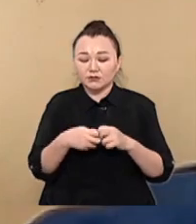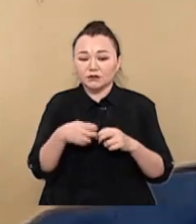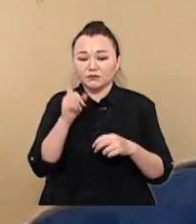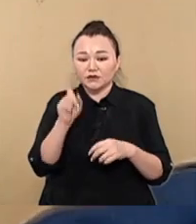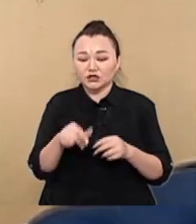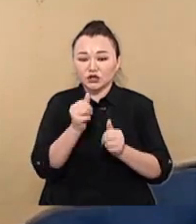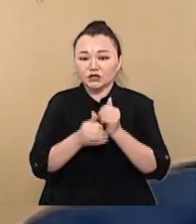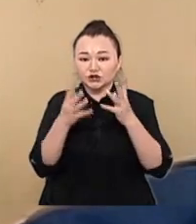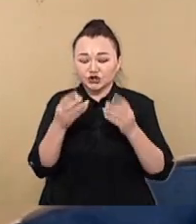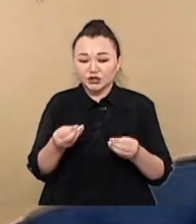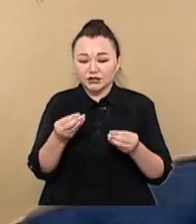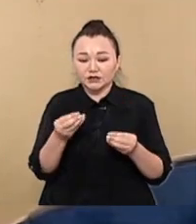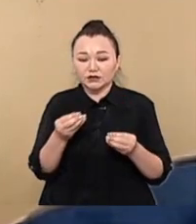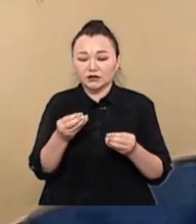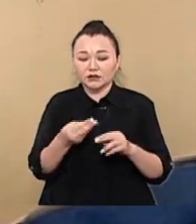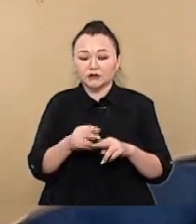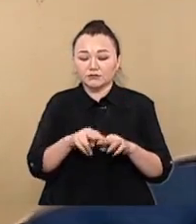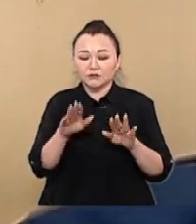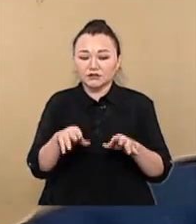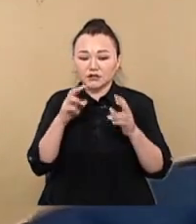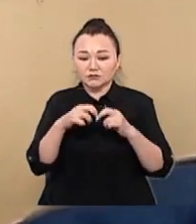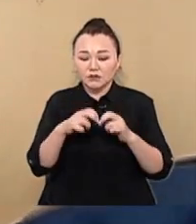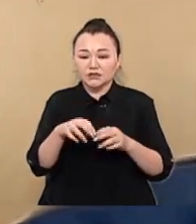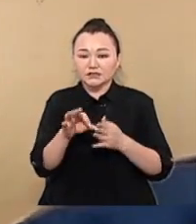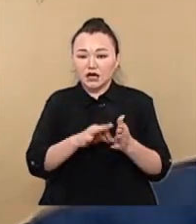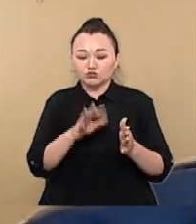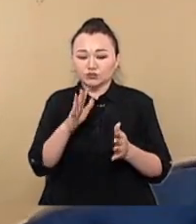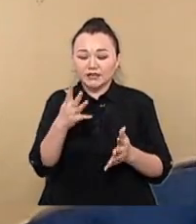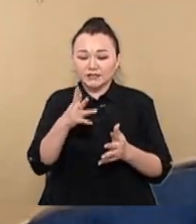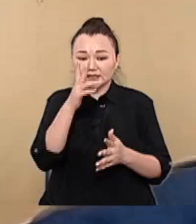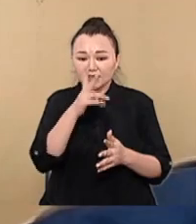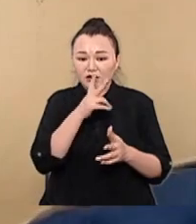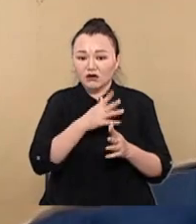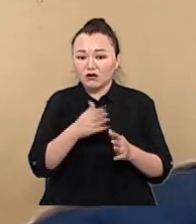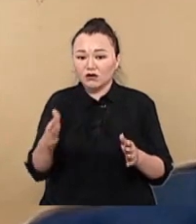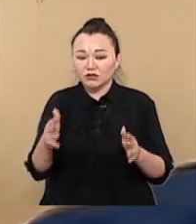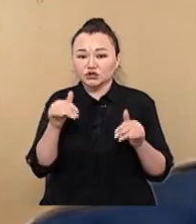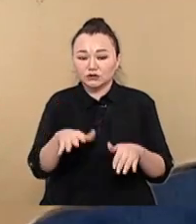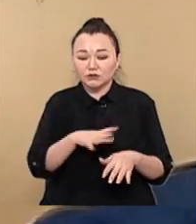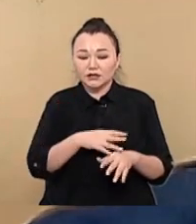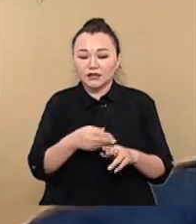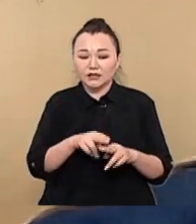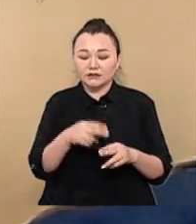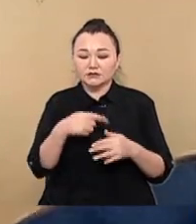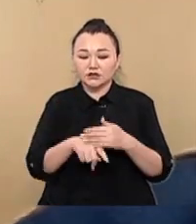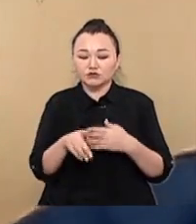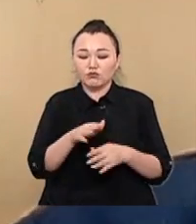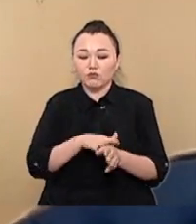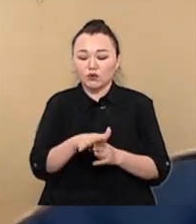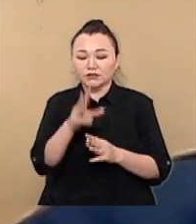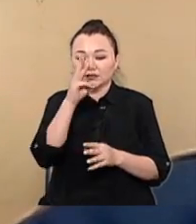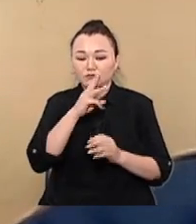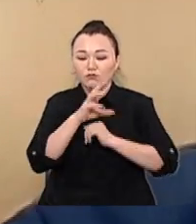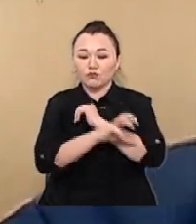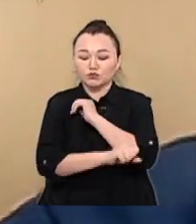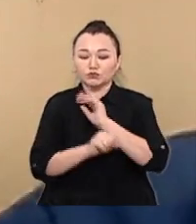тіпті күн сайын деп айтсақ болады, осы жерде енді қарастырып отырады. Егер де 3 айға деген шешім қабылданса, бұл дегеніміз толығыменен 3 айдан кейін